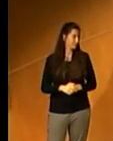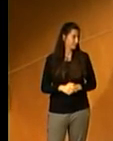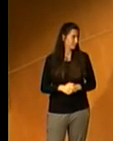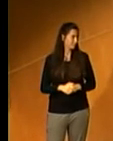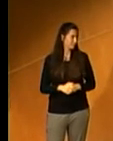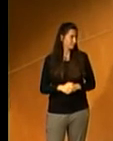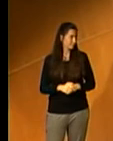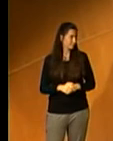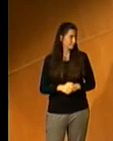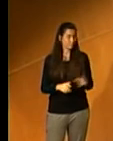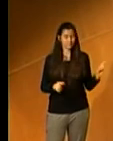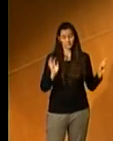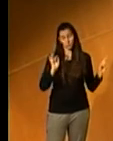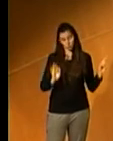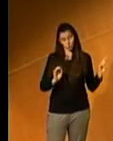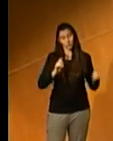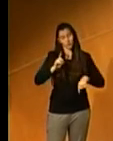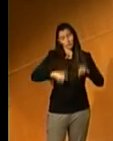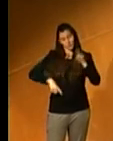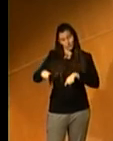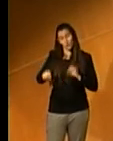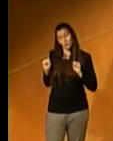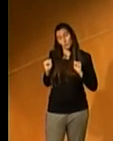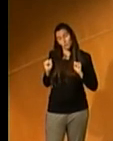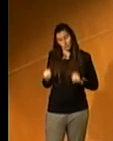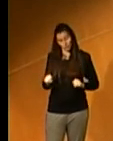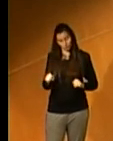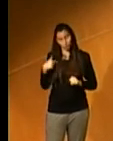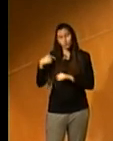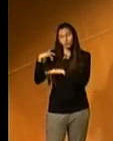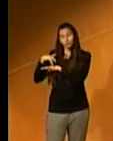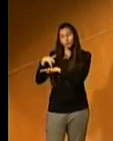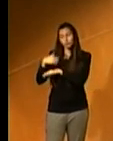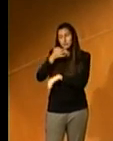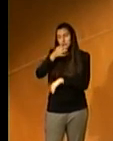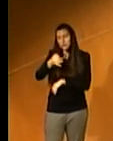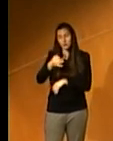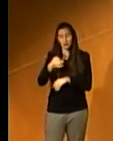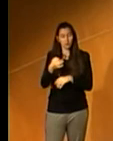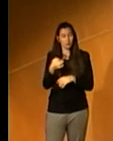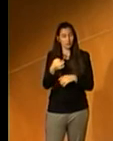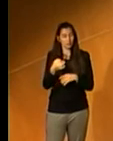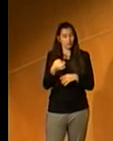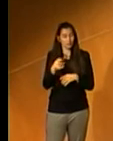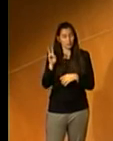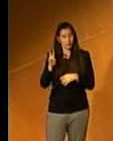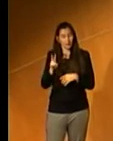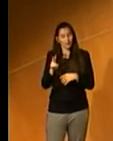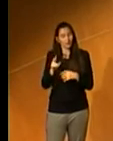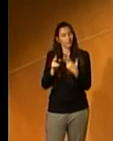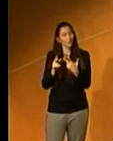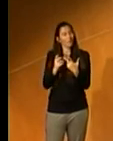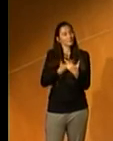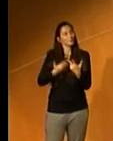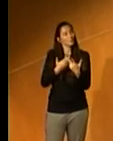Hein ? Effectivement, c'est parfois possible. Et comme j'ai pu le dire par rapport à la situation de Maria, il y a des événements qui font